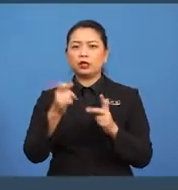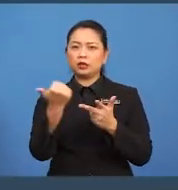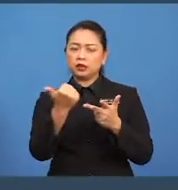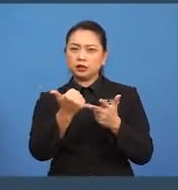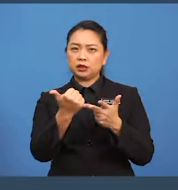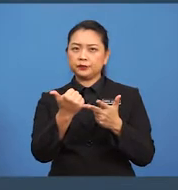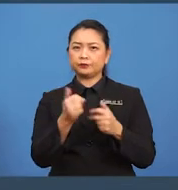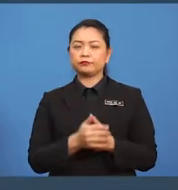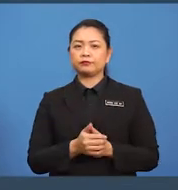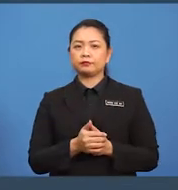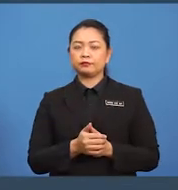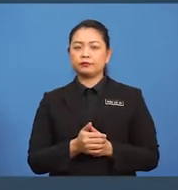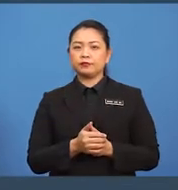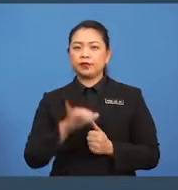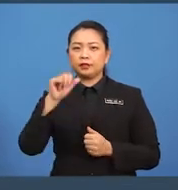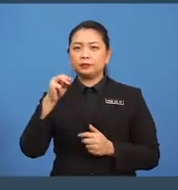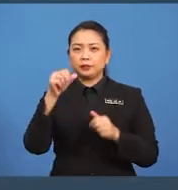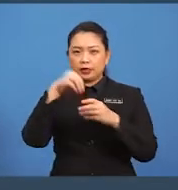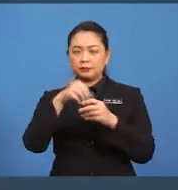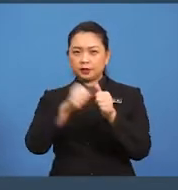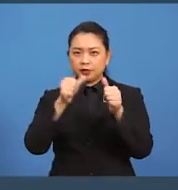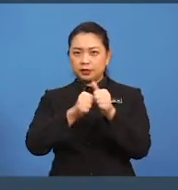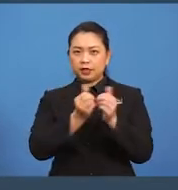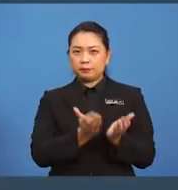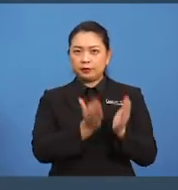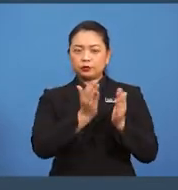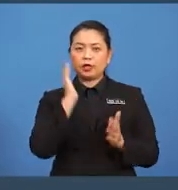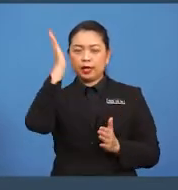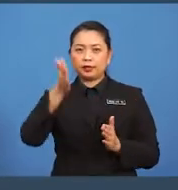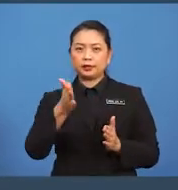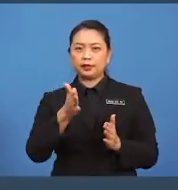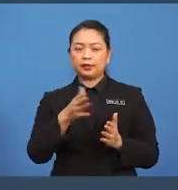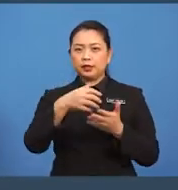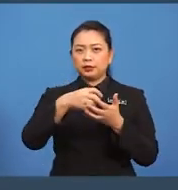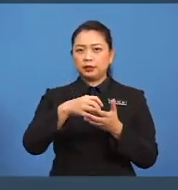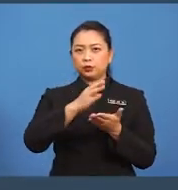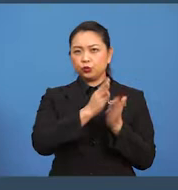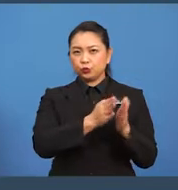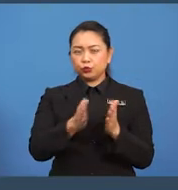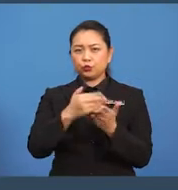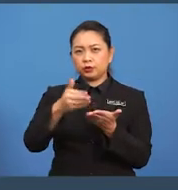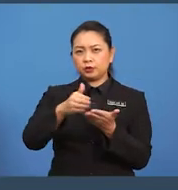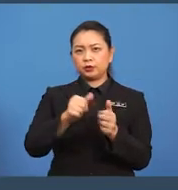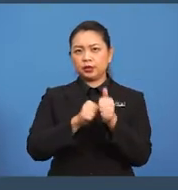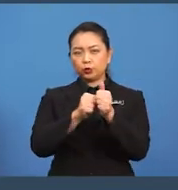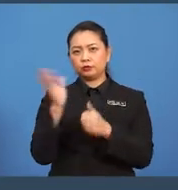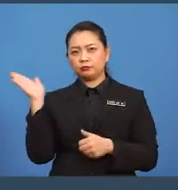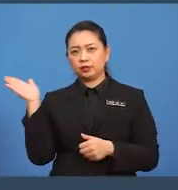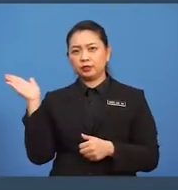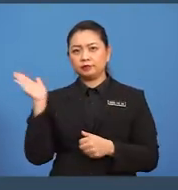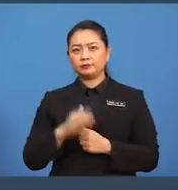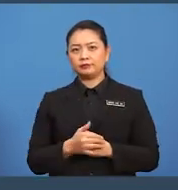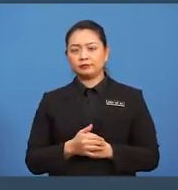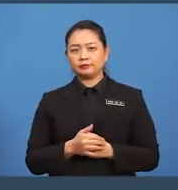ketiga, item-item dalam setiap baldi akan diisi secara berasingan seperti paparan skrin.